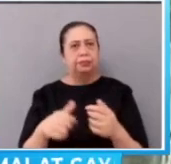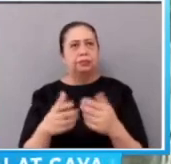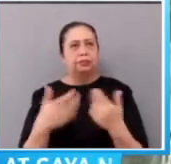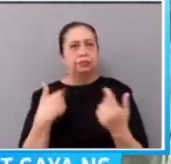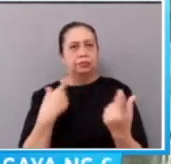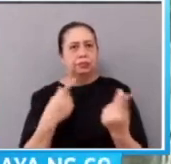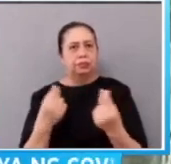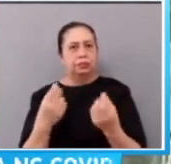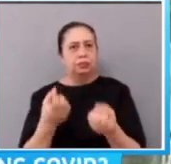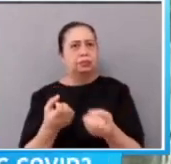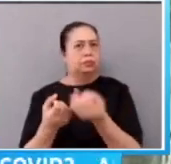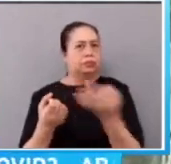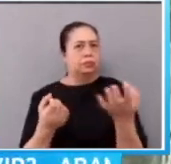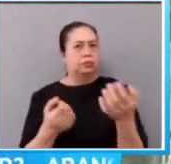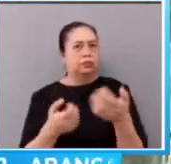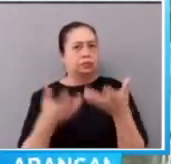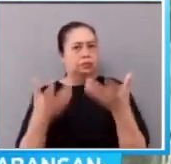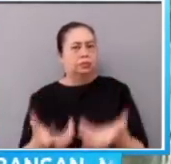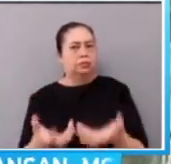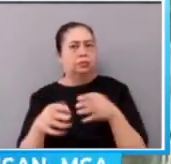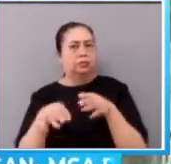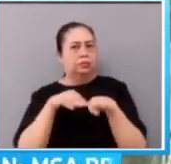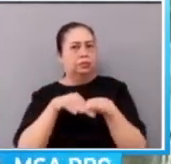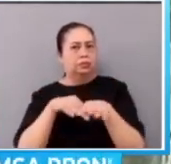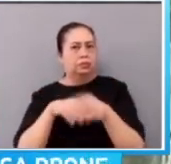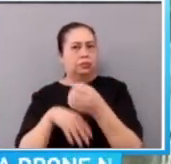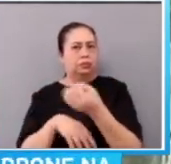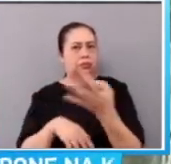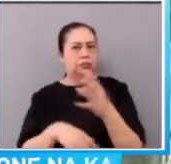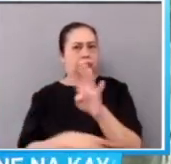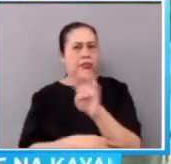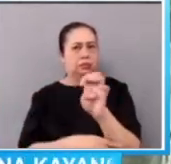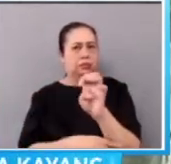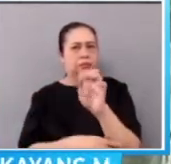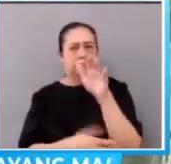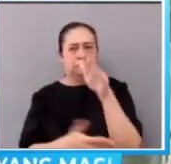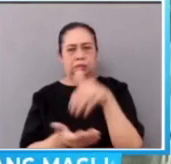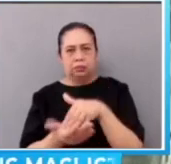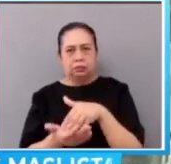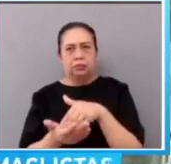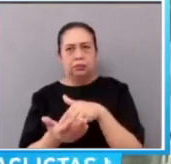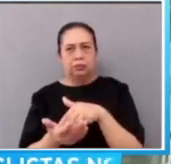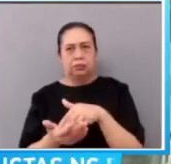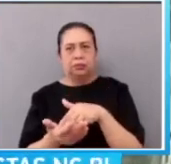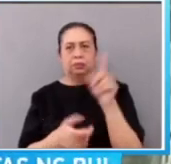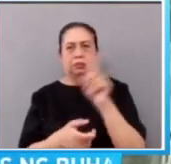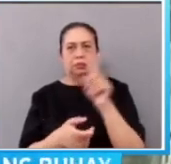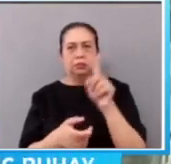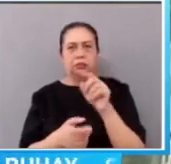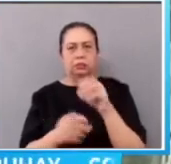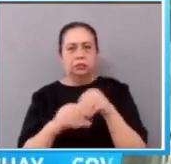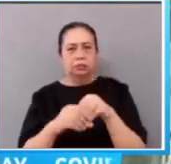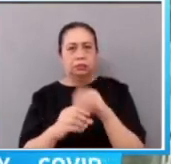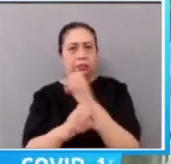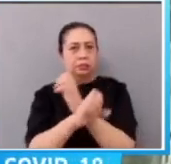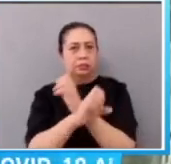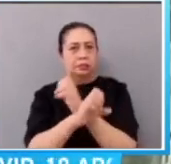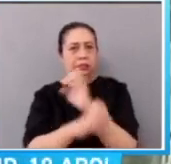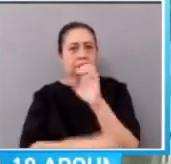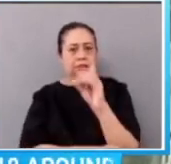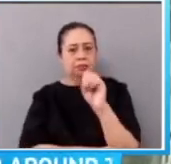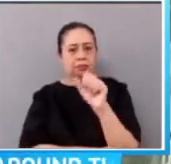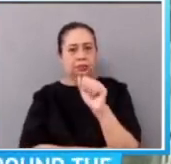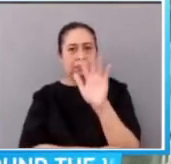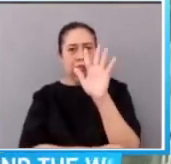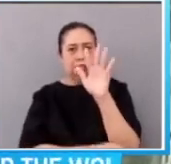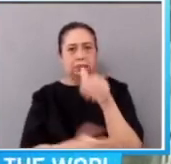count. Ang lumabas po sa aming bilang ay 400,000, which is sa EDSA, which is 5,000 deaths na